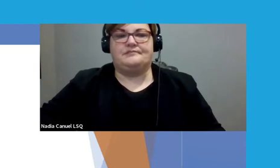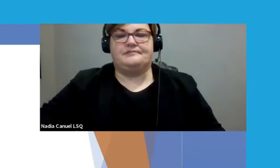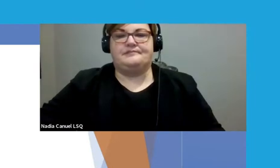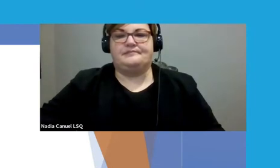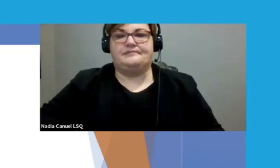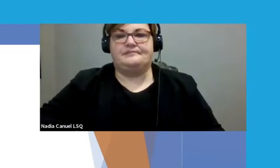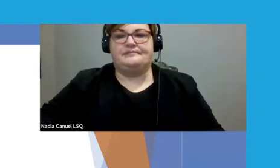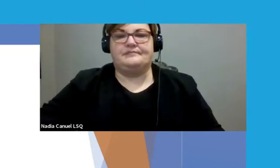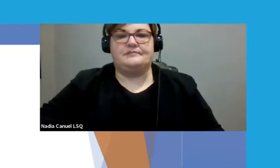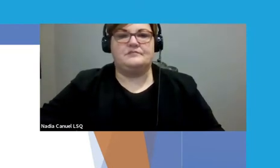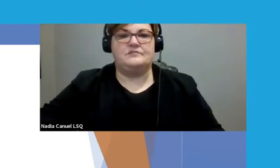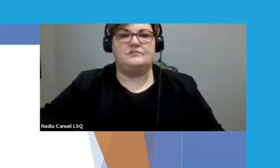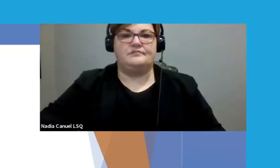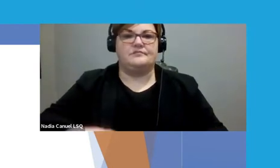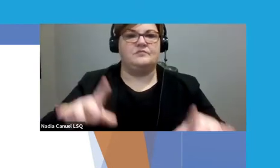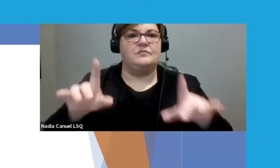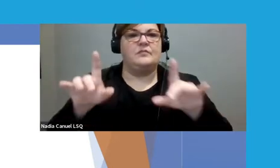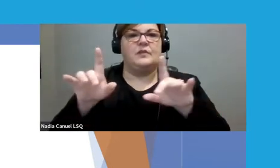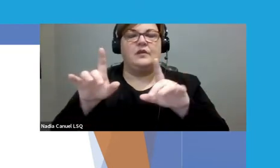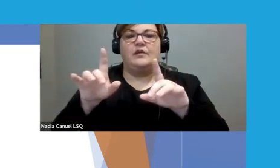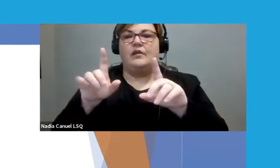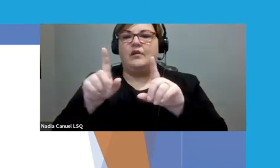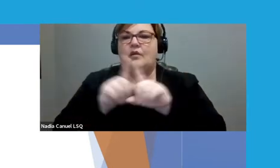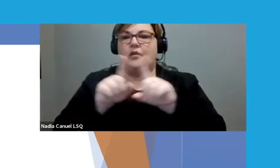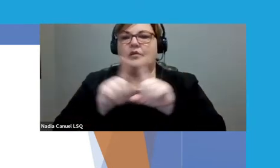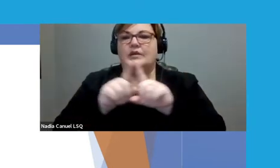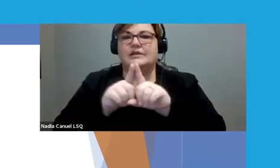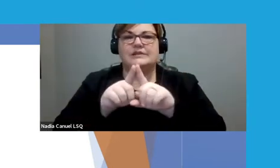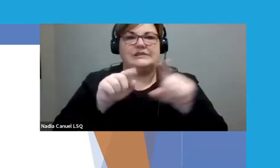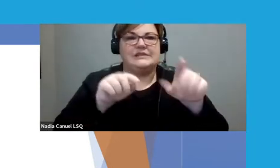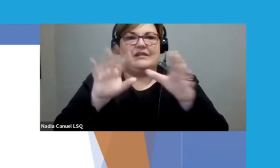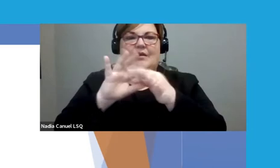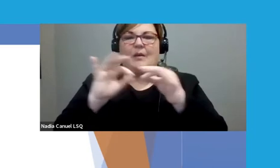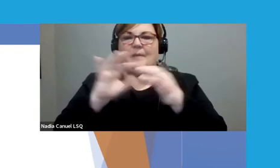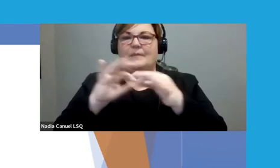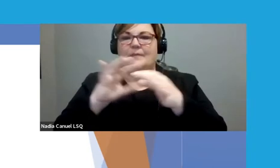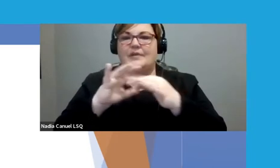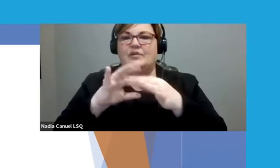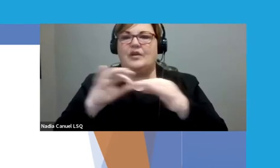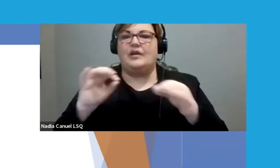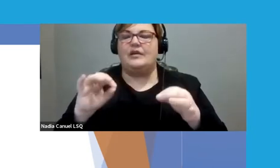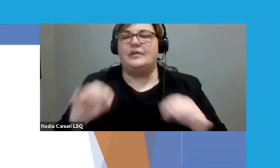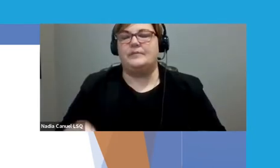Il est nécessaire aussi un peu ici d'aborder